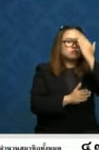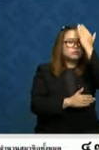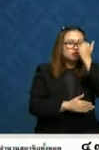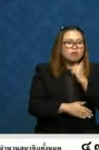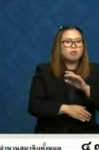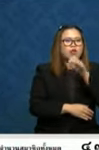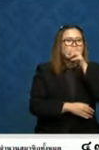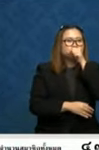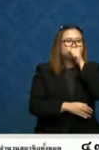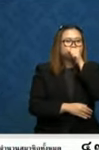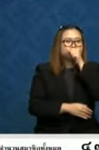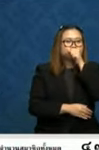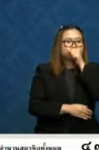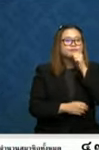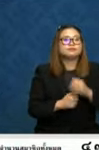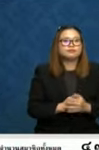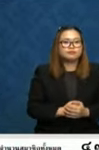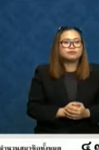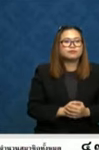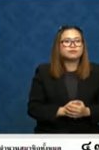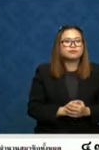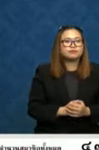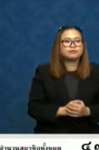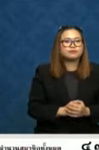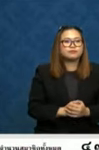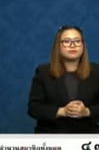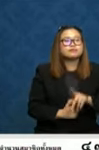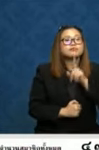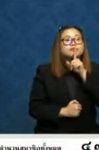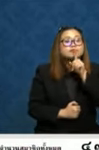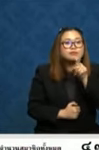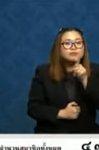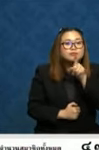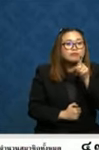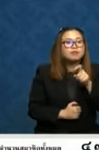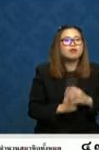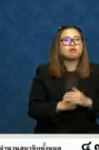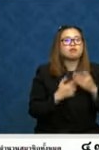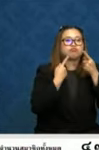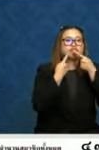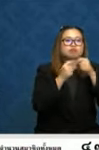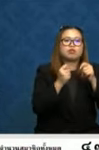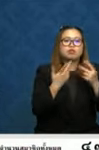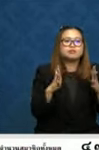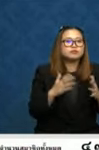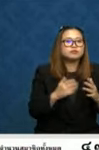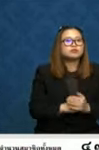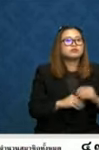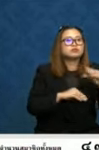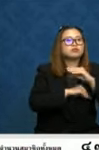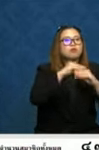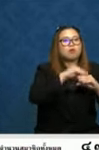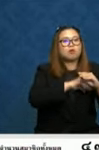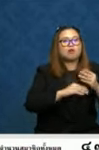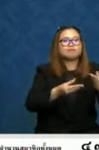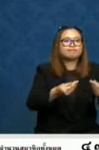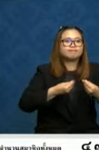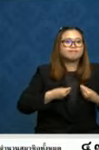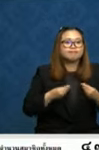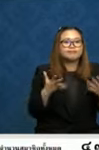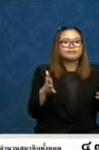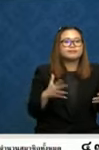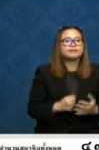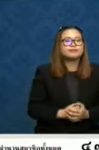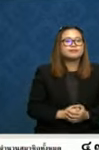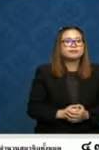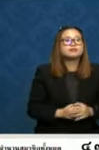กนี้ถึงต้องอยู่ในชั้นความลับค่ะถามหน่วยงานไปก็ไม่ได้รับคำตอบค่ะถามหารายละเอียดโครงการก็ไม่ได้รับกลับม